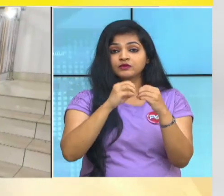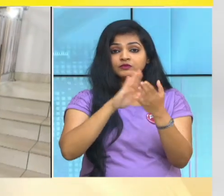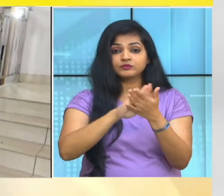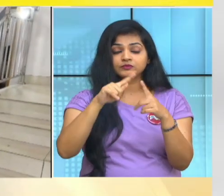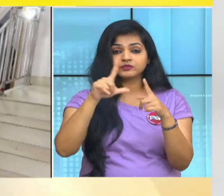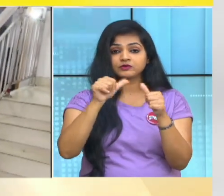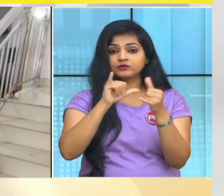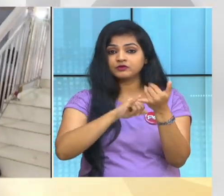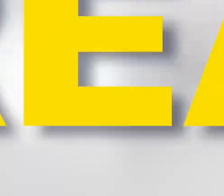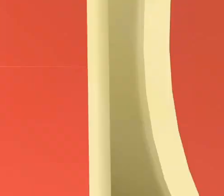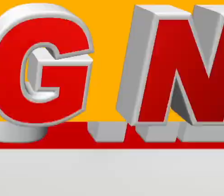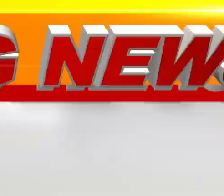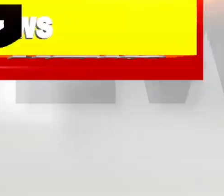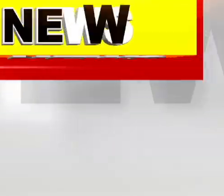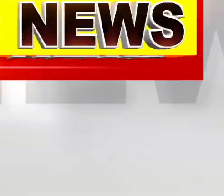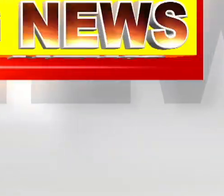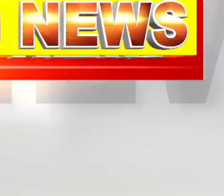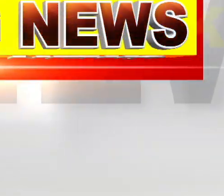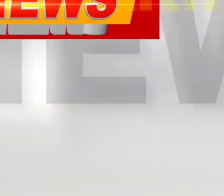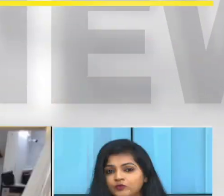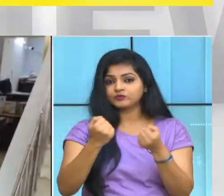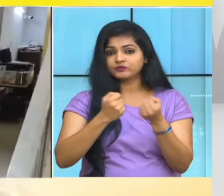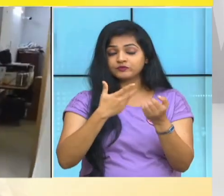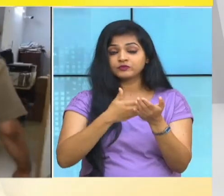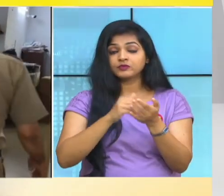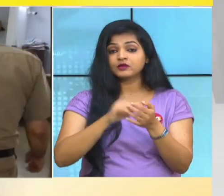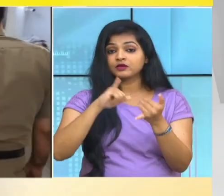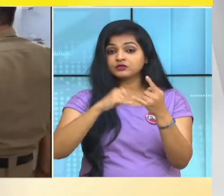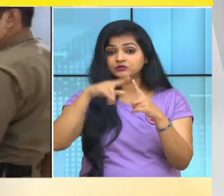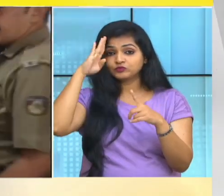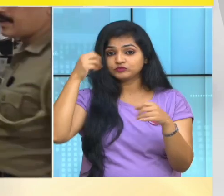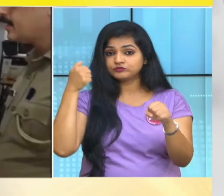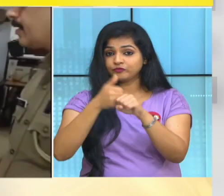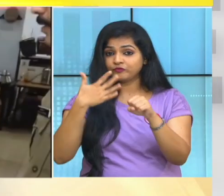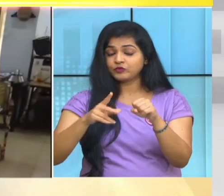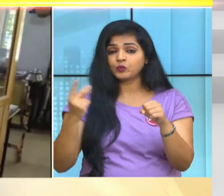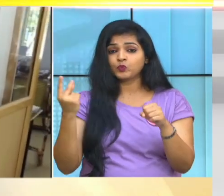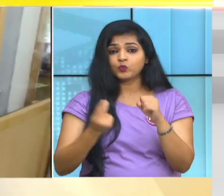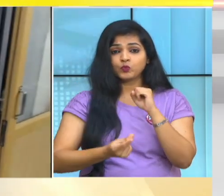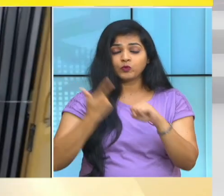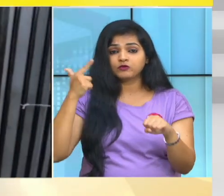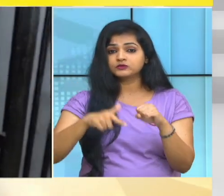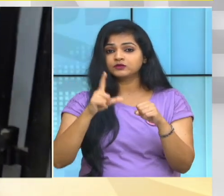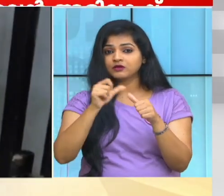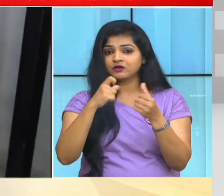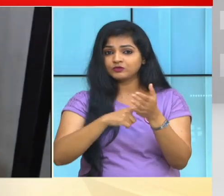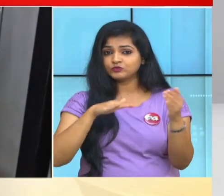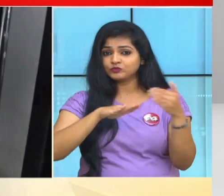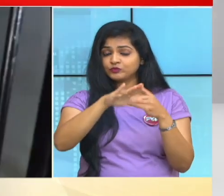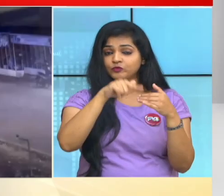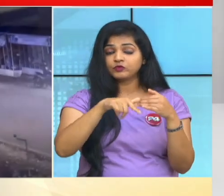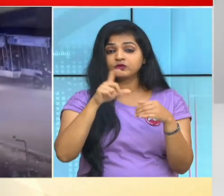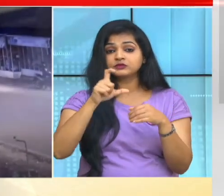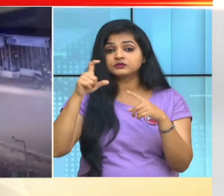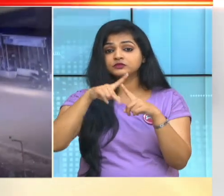പോളോ ഫോക്സ്വാഗൺ കാറ്. SIയെ ഇടിച്ചിട്ട ശേഷം കാർ അമിത വേഗതയിൽ കടന്നു പോകുന്നതിന്റെ CCTV ദൃശ്യങ്ങളും പുറത്തു വന്നിരുന്നു. ഈ ദൃശ്യങ്ങൾ കേന്ദ്രീകരിച്ച് നടത്തിയ